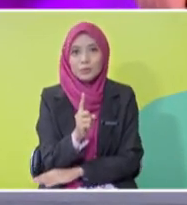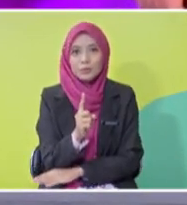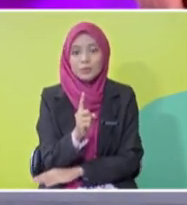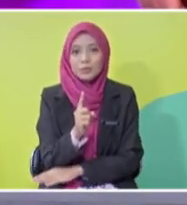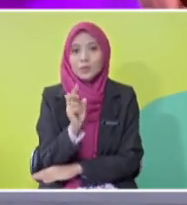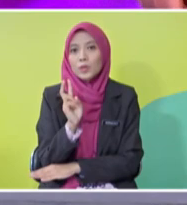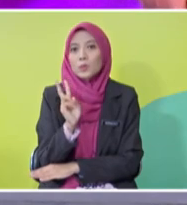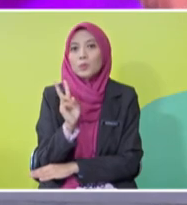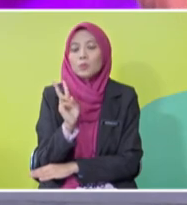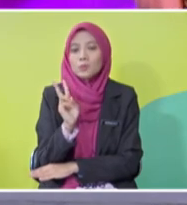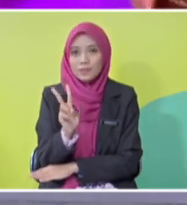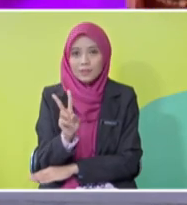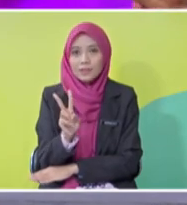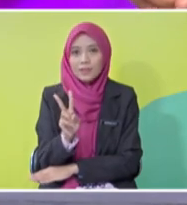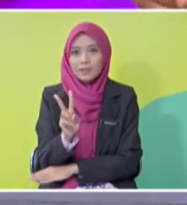dua